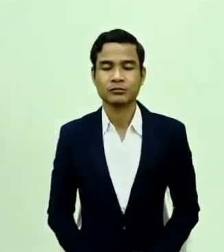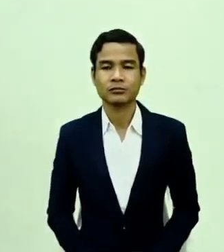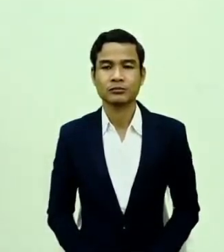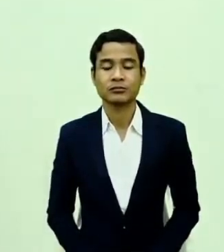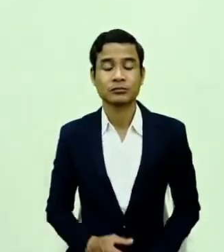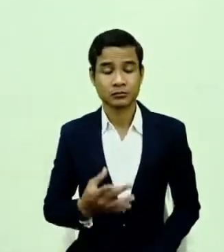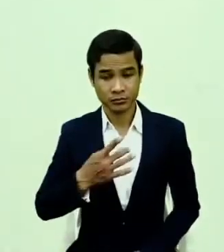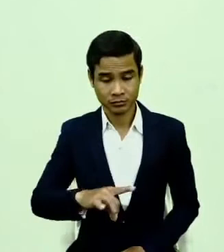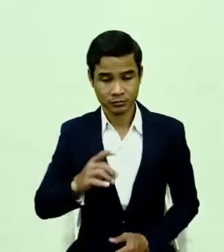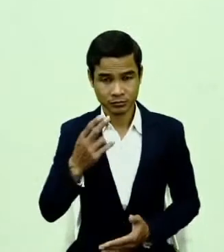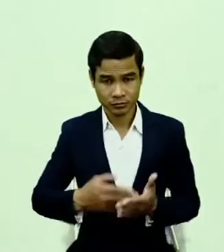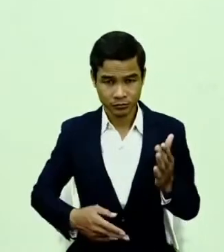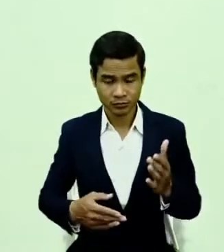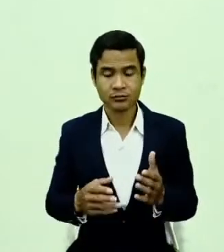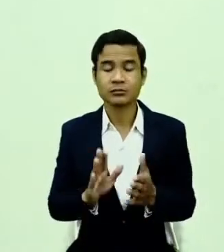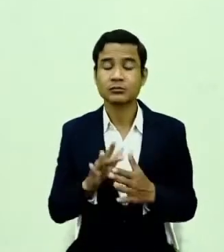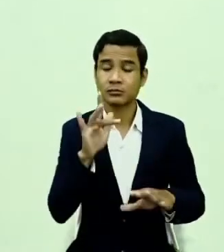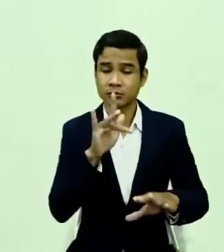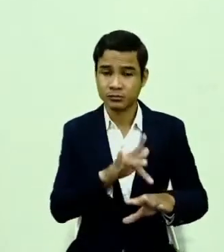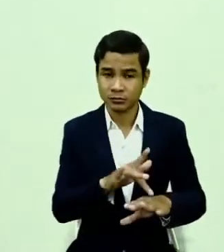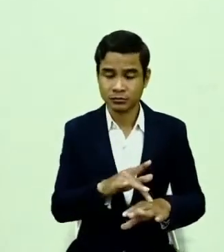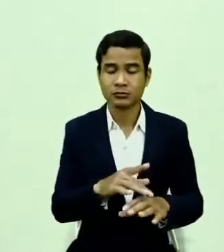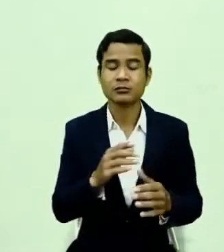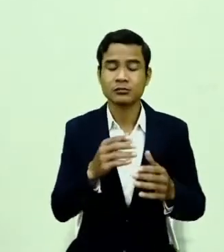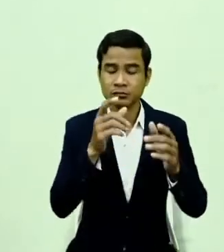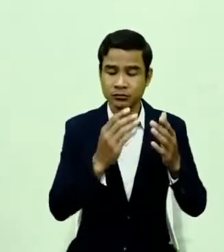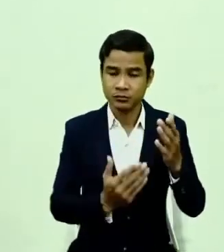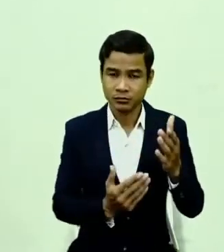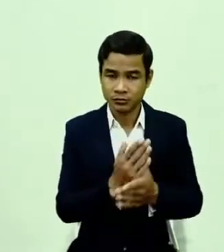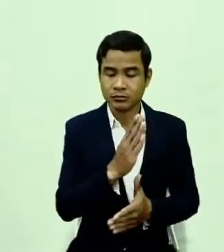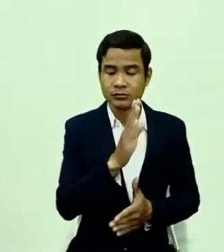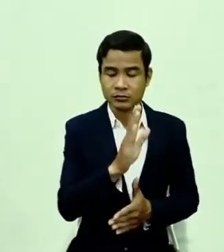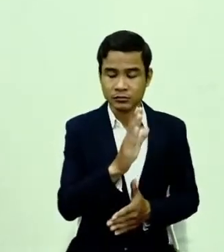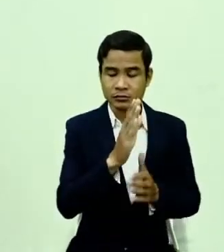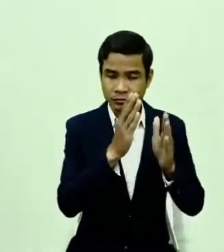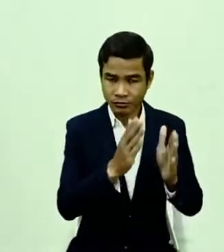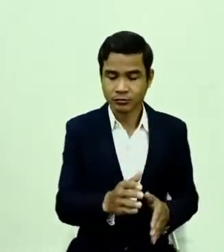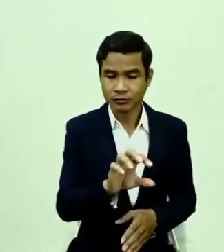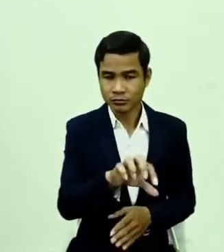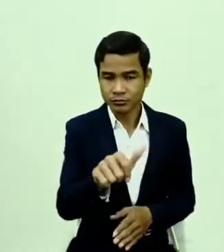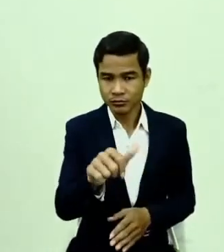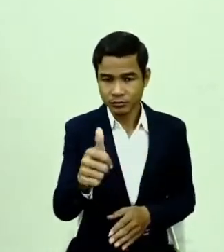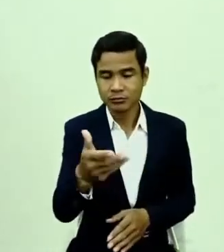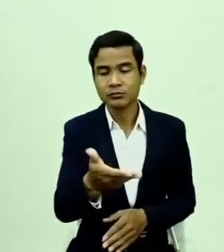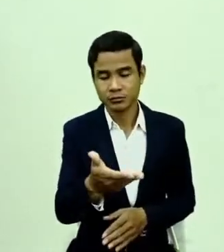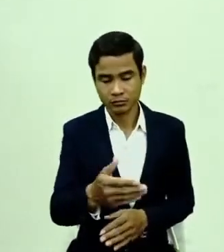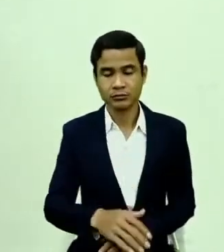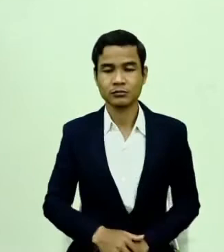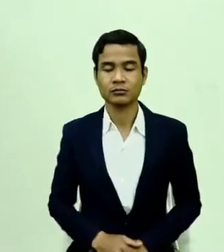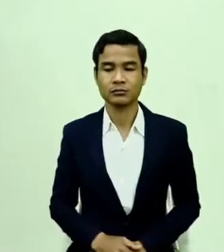chà phí bố ấy vì bà bố đó sật nẹ đó tì